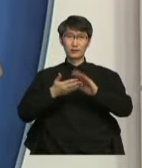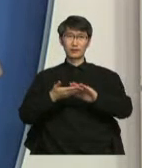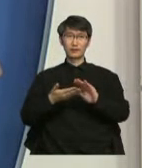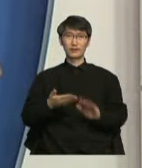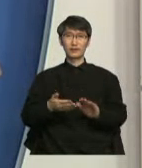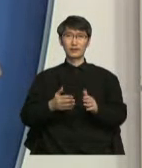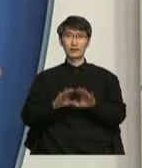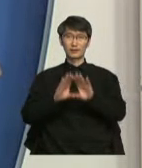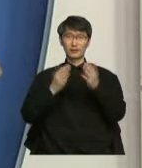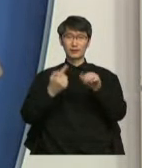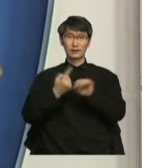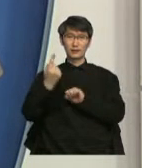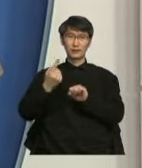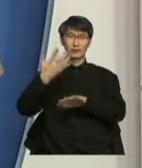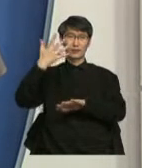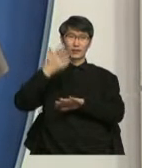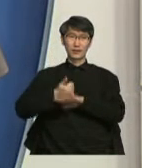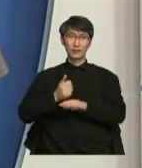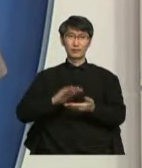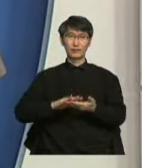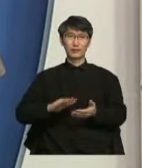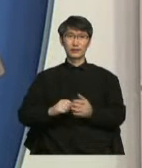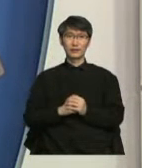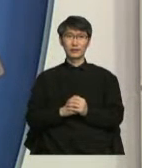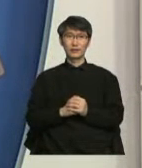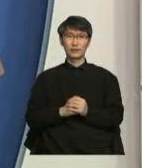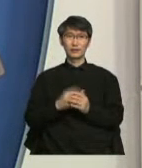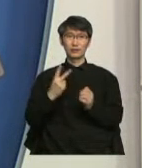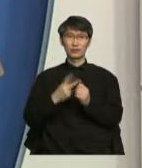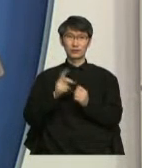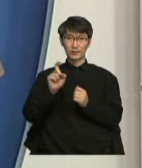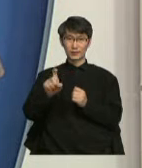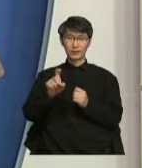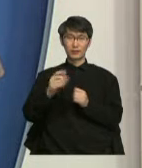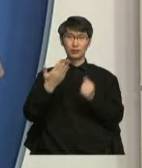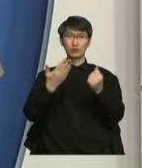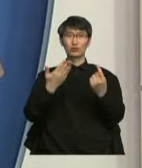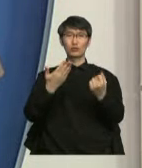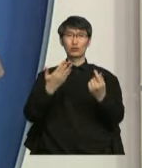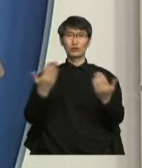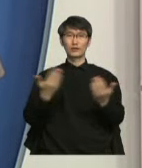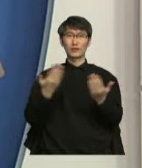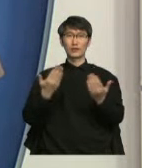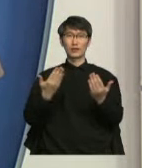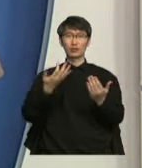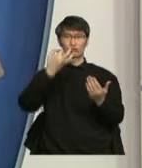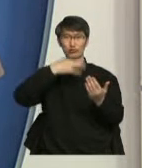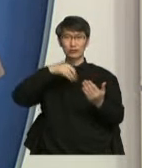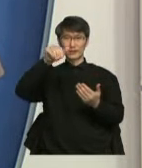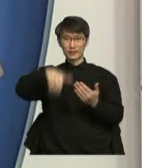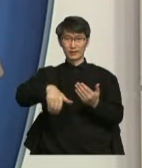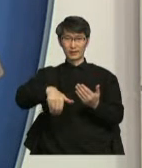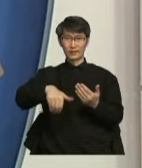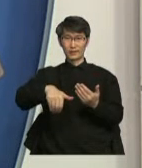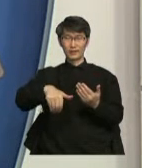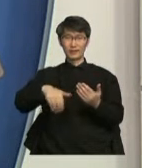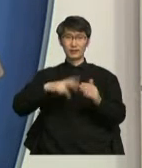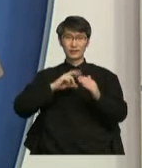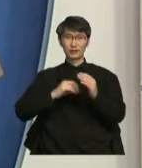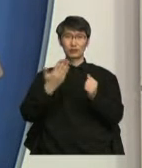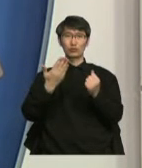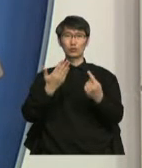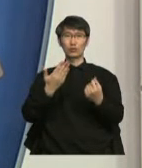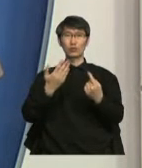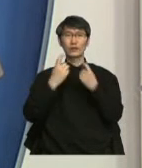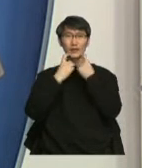개통 예정일은 내년 말입니다. 두 번째 키워드는 9호선 사업 수익률 인하입니다. 지하철